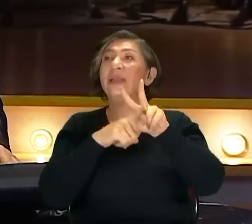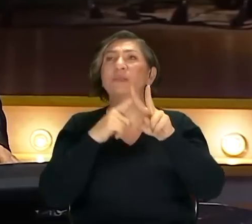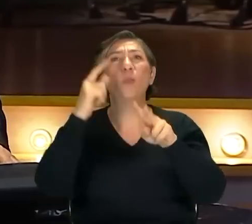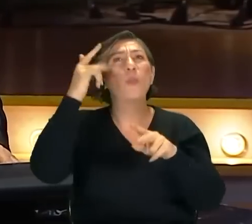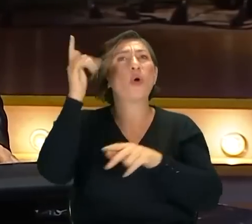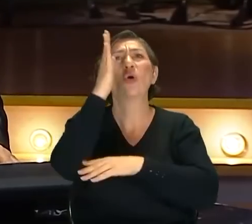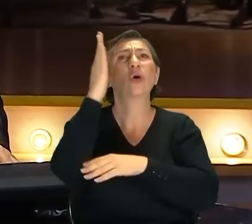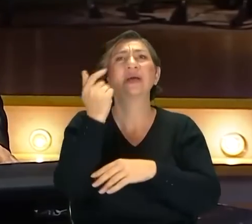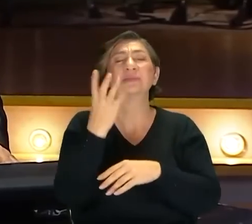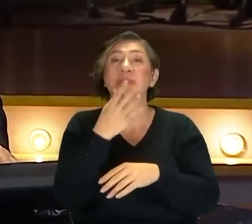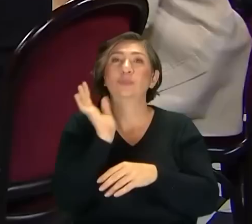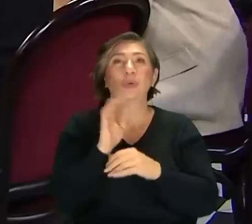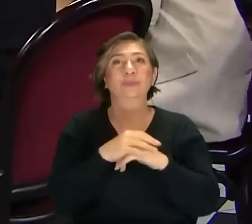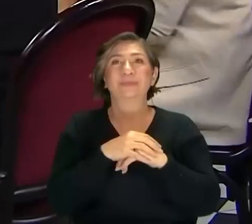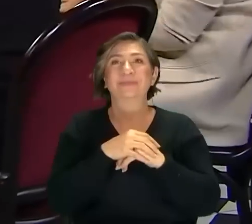biliyorsun. Bilmiyorum boyunu.